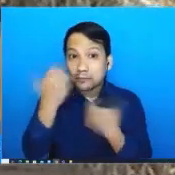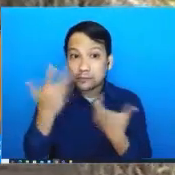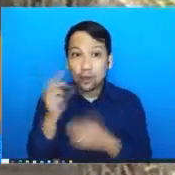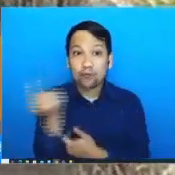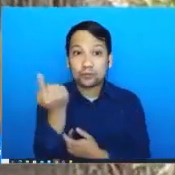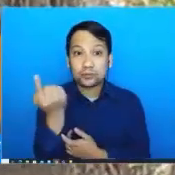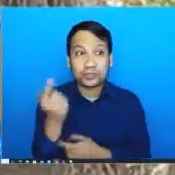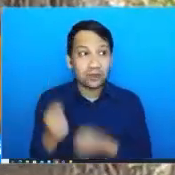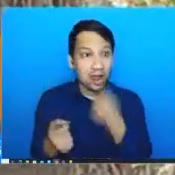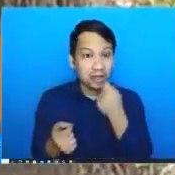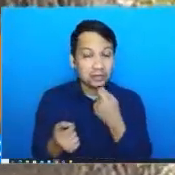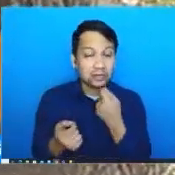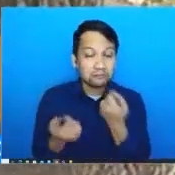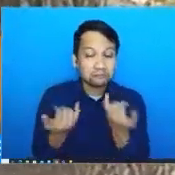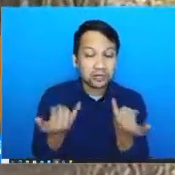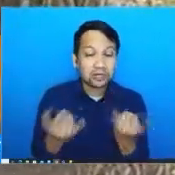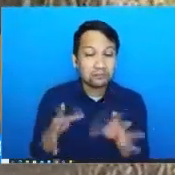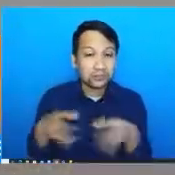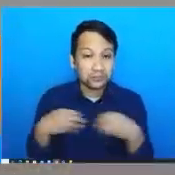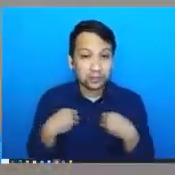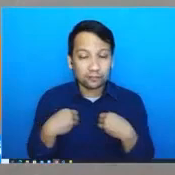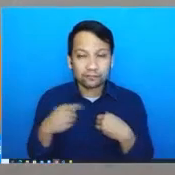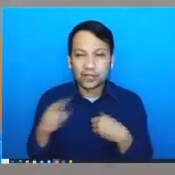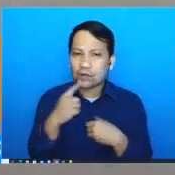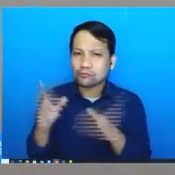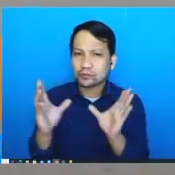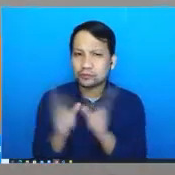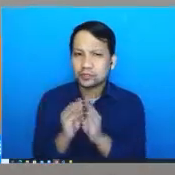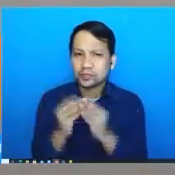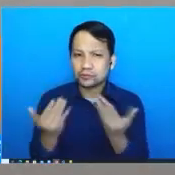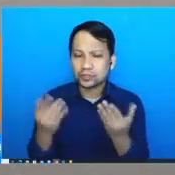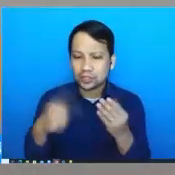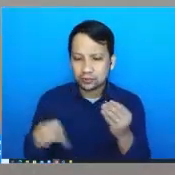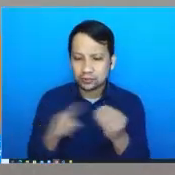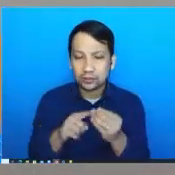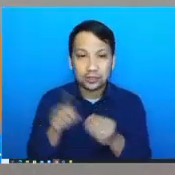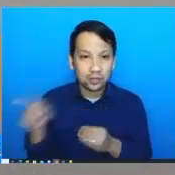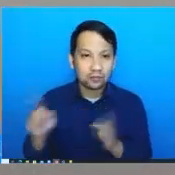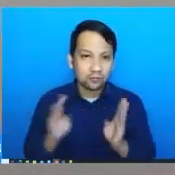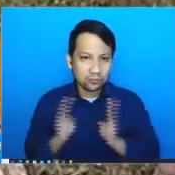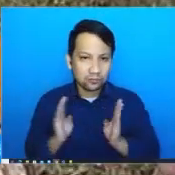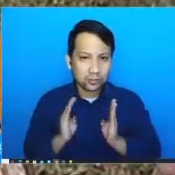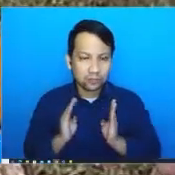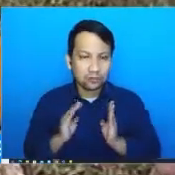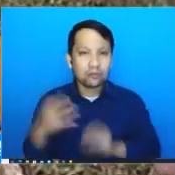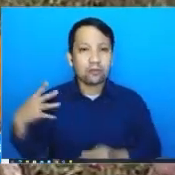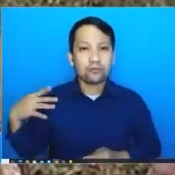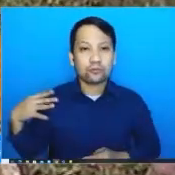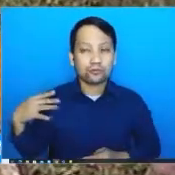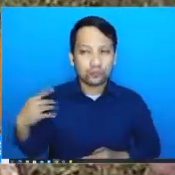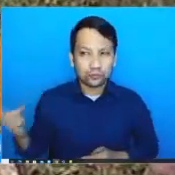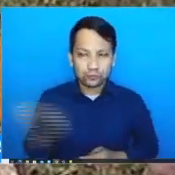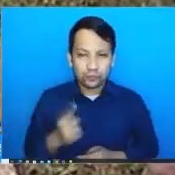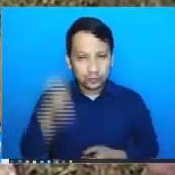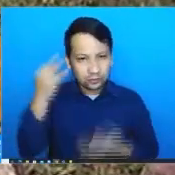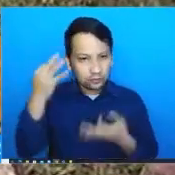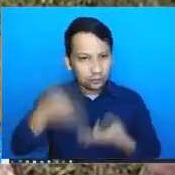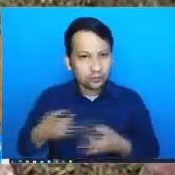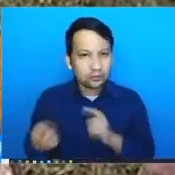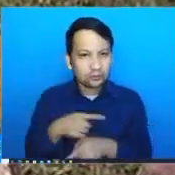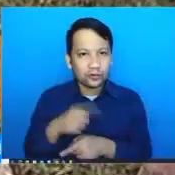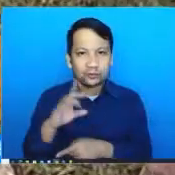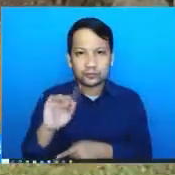Philippines para plansyahin ang gusot sa issue. Ang Baguio City, maghihintay daw muna ng final advice mula sa DOH o